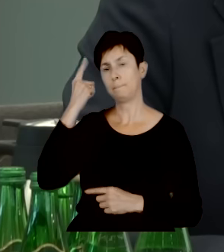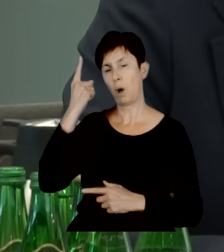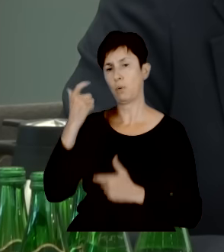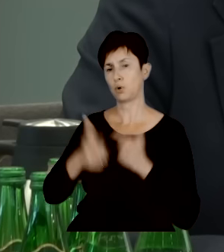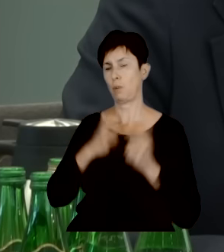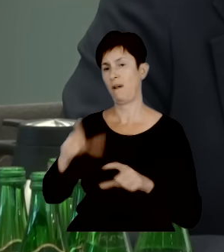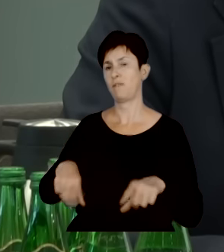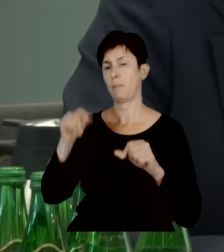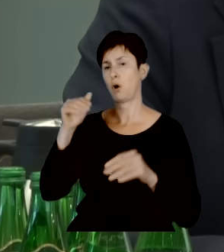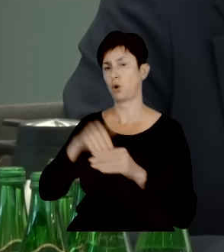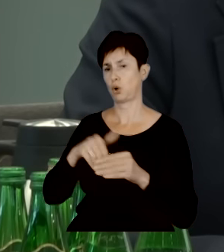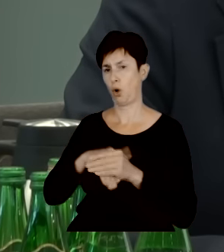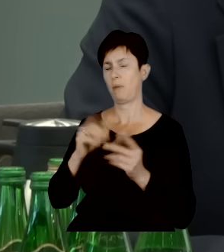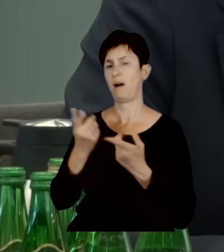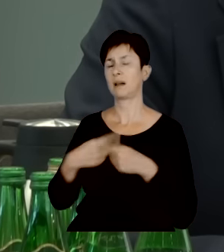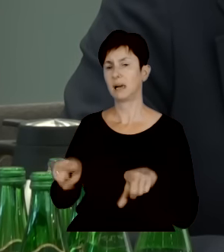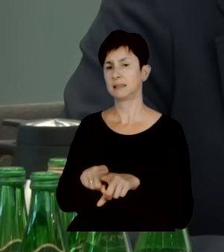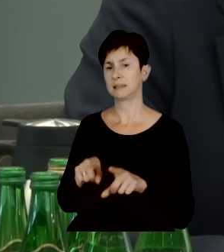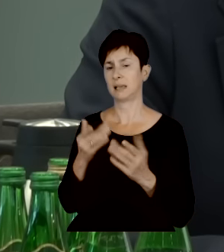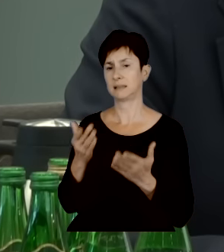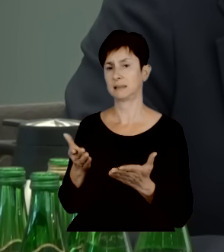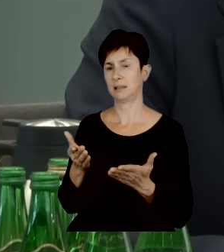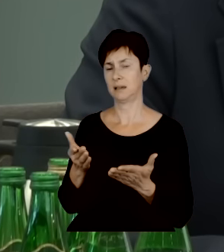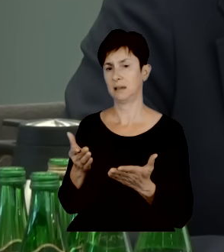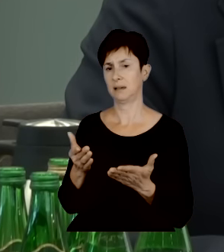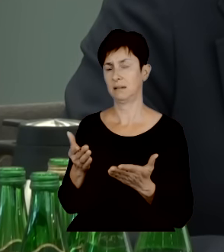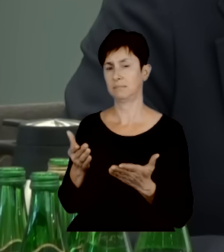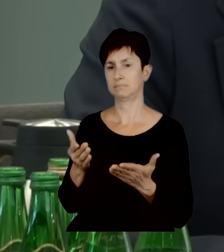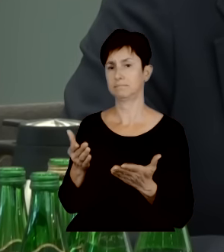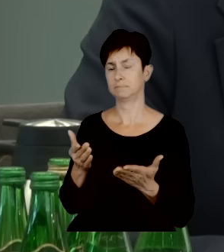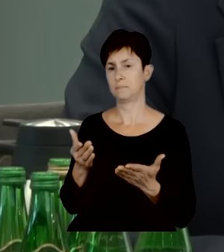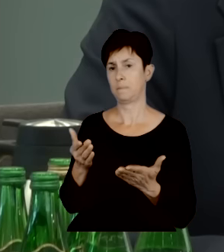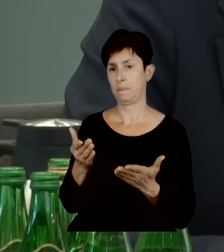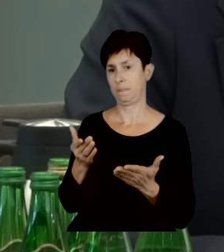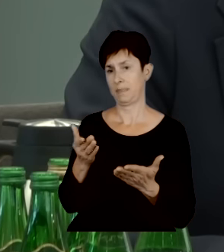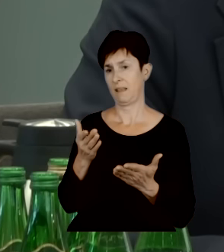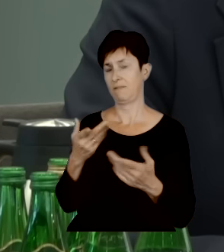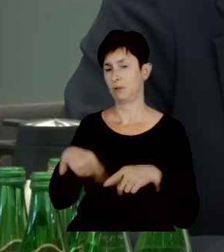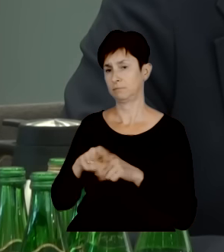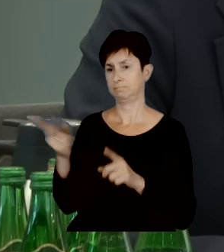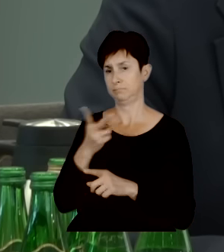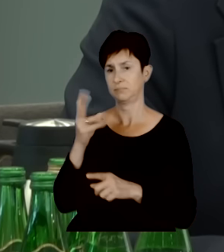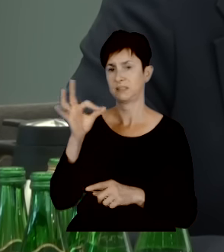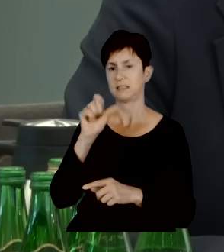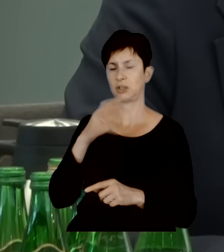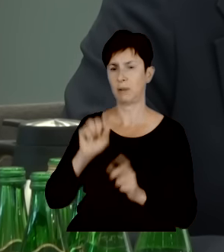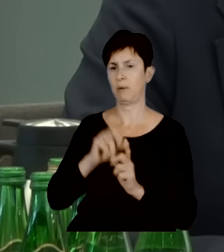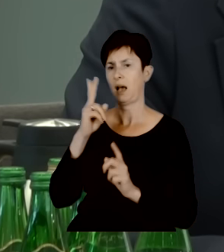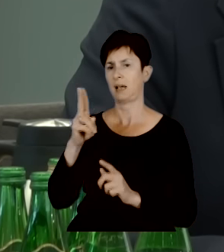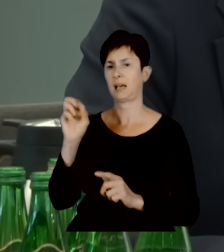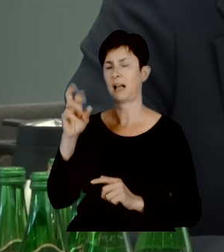kopertowych jego realizacja w wykonaniu Panów Ministrów Sasina czy Kraski były dobrze